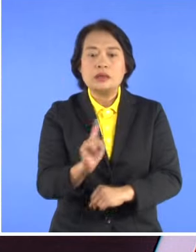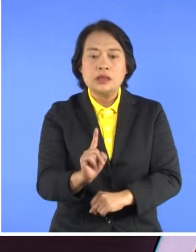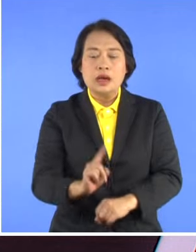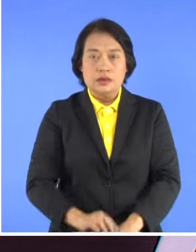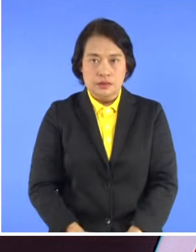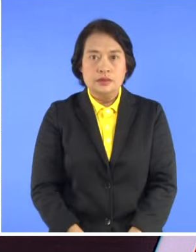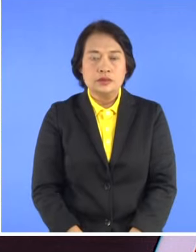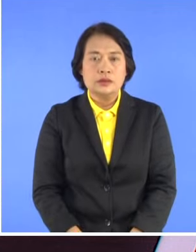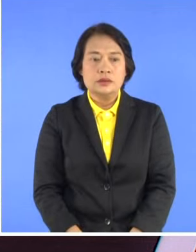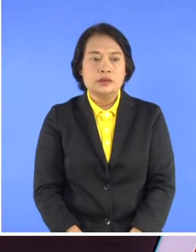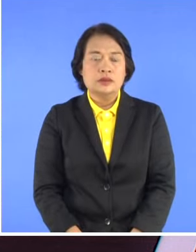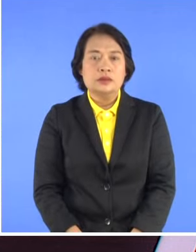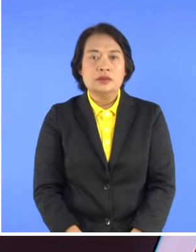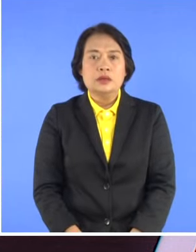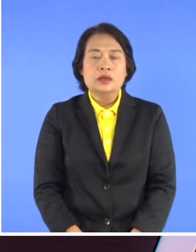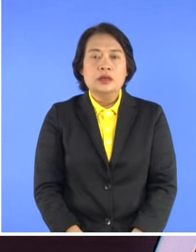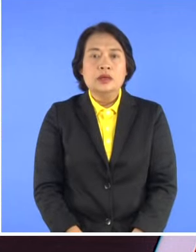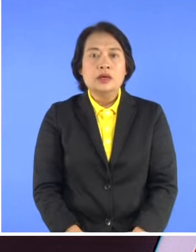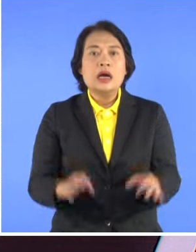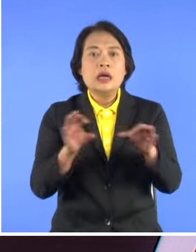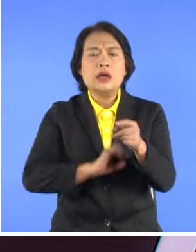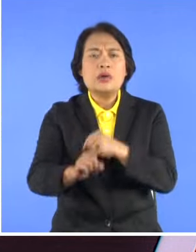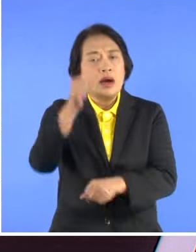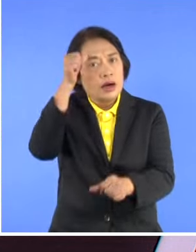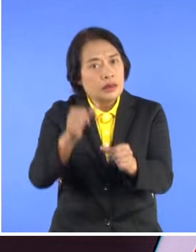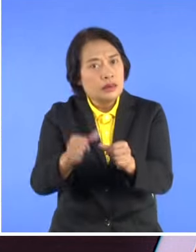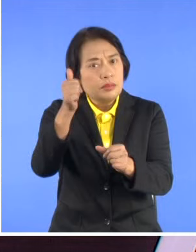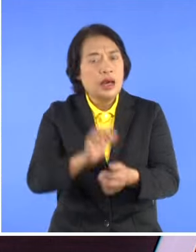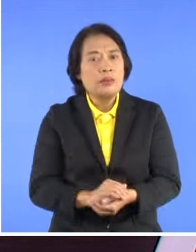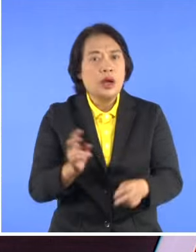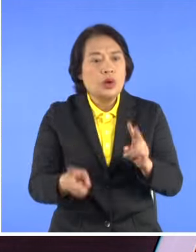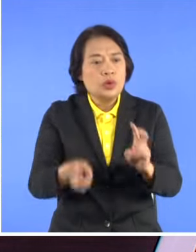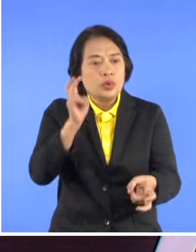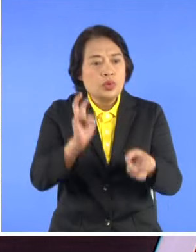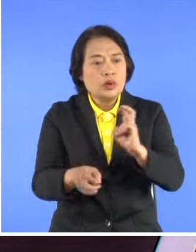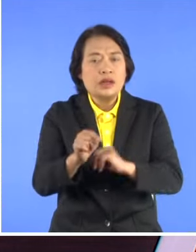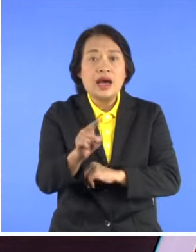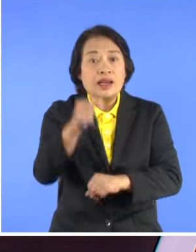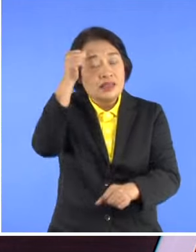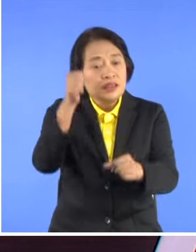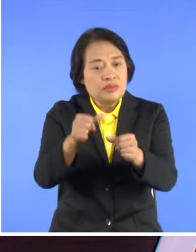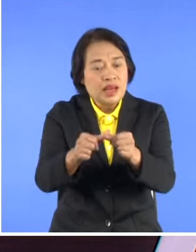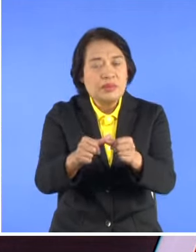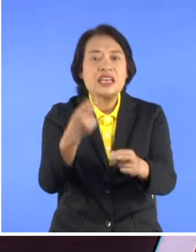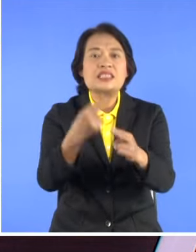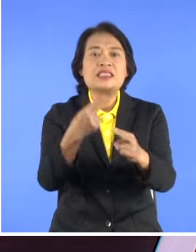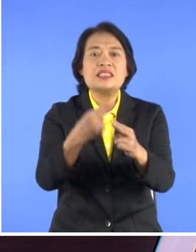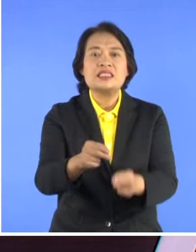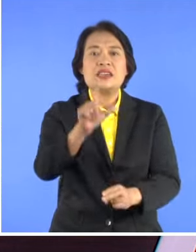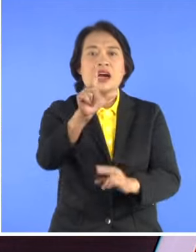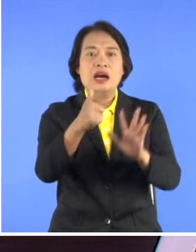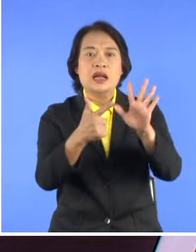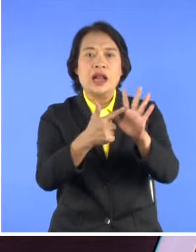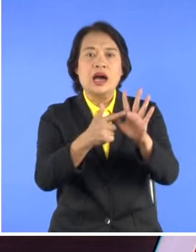คุณเอท่านผู้ชมฮะคงงจำตุ๊กตาตัวนี้ได้ดังมากเลยอ่าตอนนี้นะลาบูบู้อเอ่าราคาเนี่ยไม่